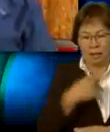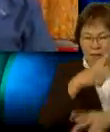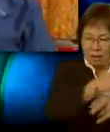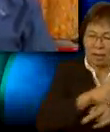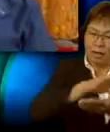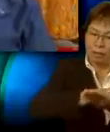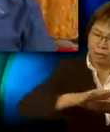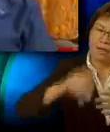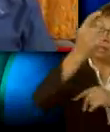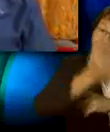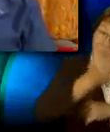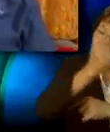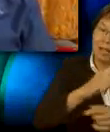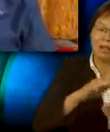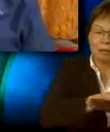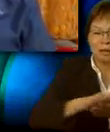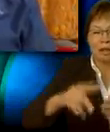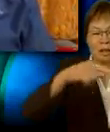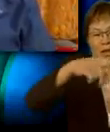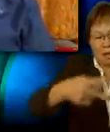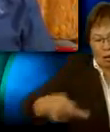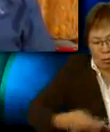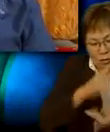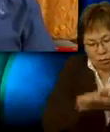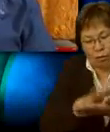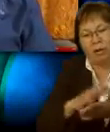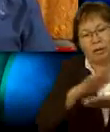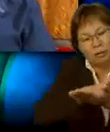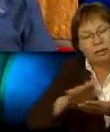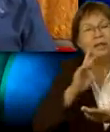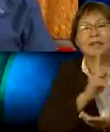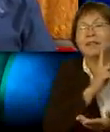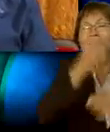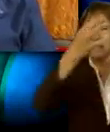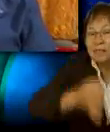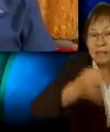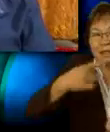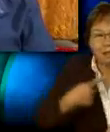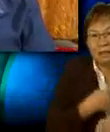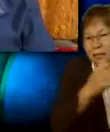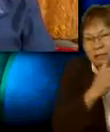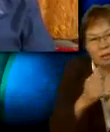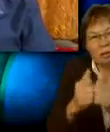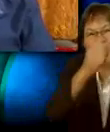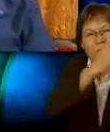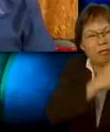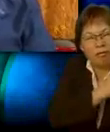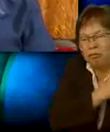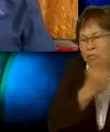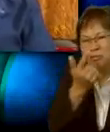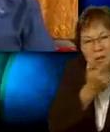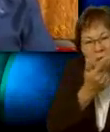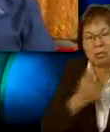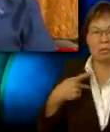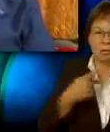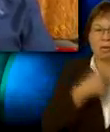menjaga kebersihan tandas, kebersihan kawasan sekolah dan juga kebersihan kantin kerana sekiranya kita tidak sama-sama memainkan peranan